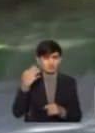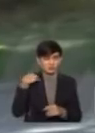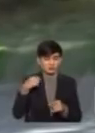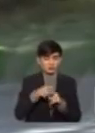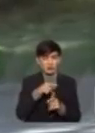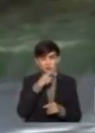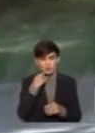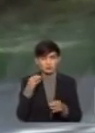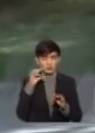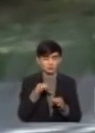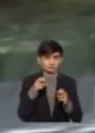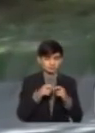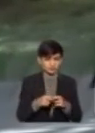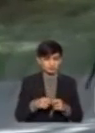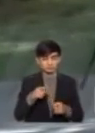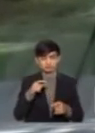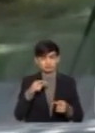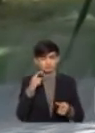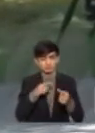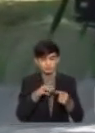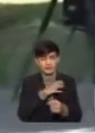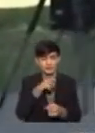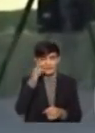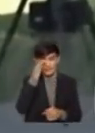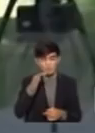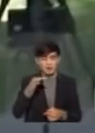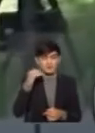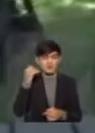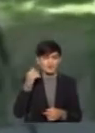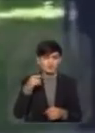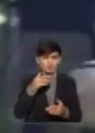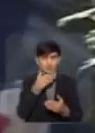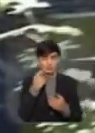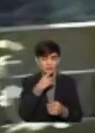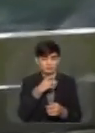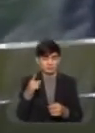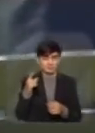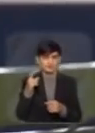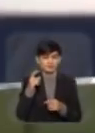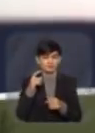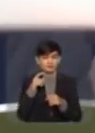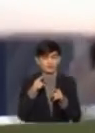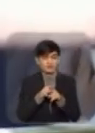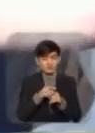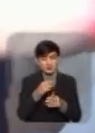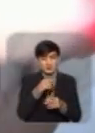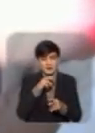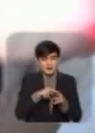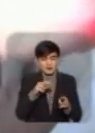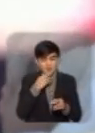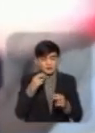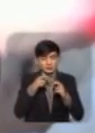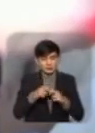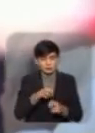Ресей тарапы зерттеу нәтижесімен келіспей Германияның айыптауын жоққа шығарып отыр. Ал қос дипломатты елден шығару